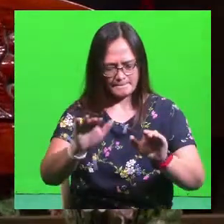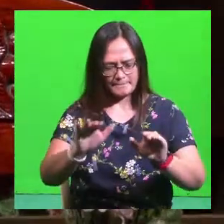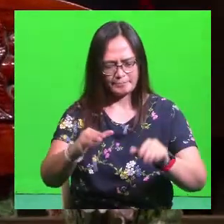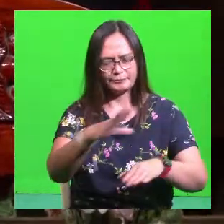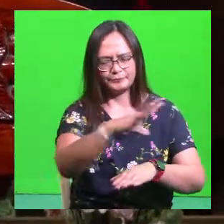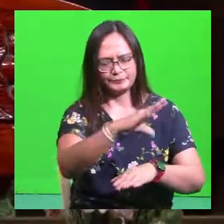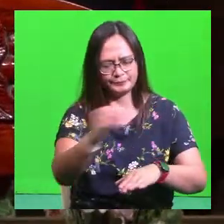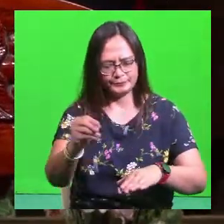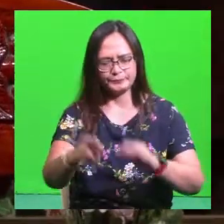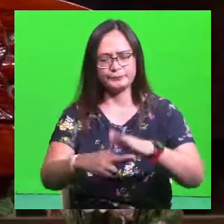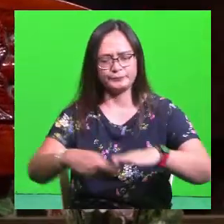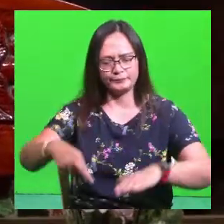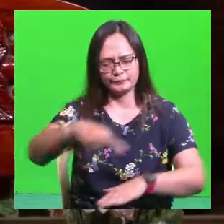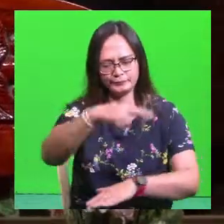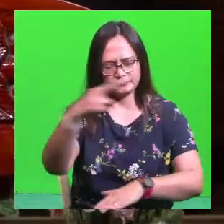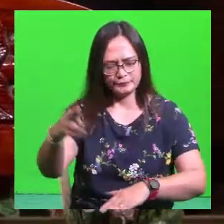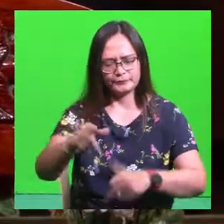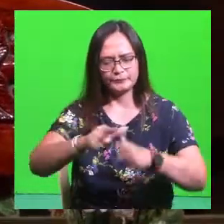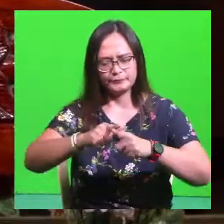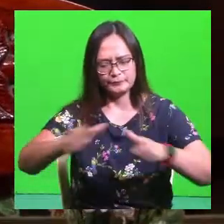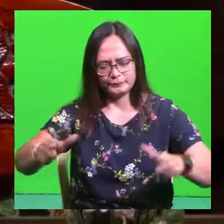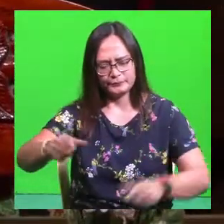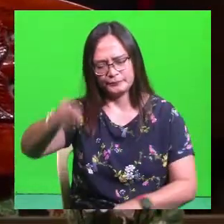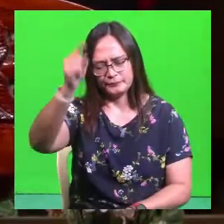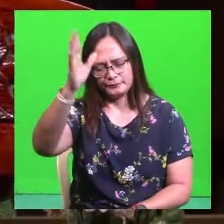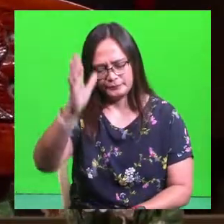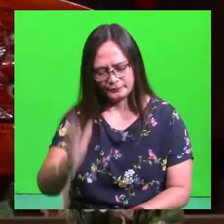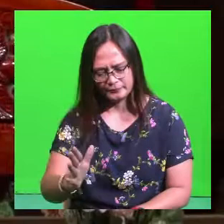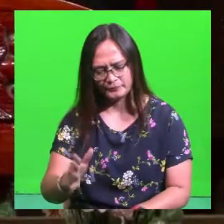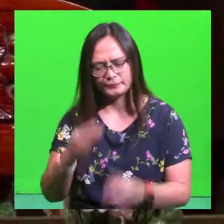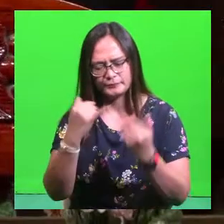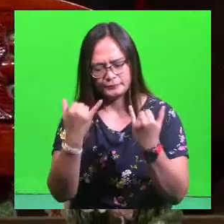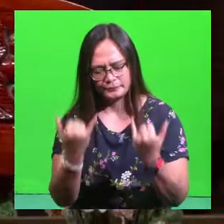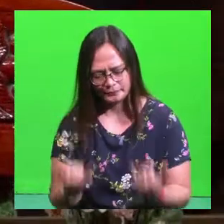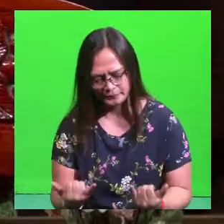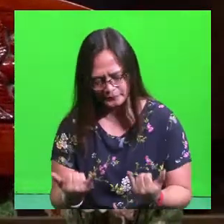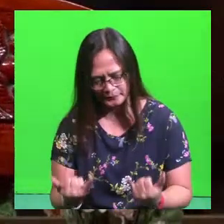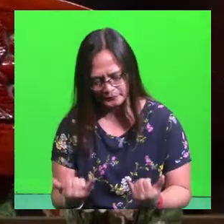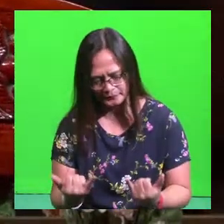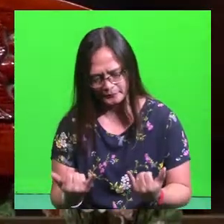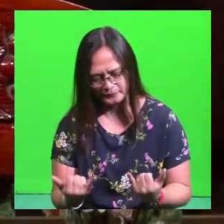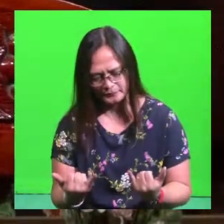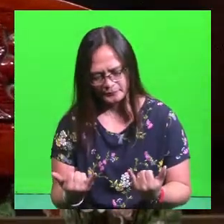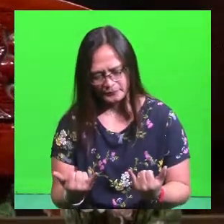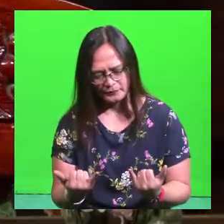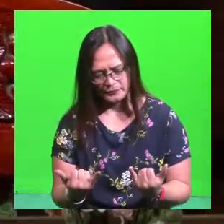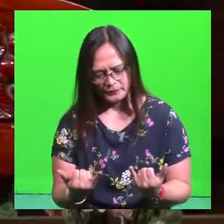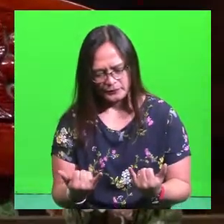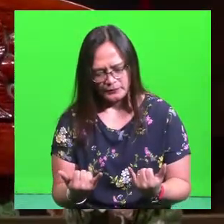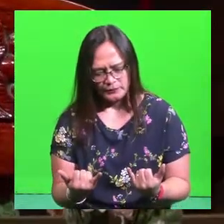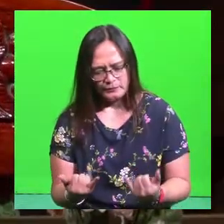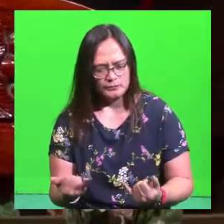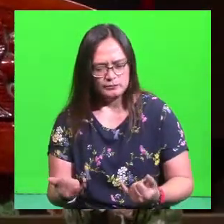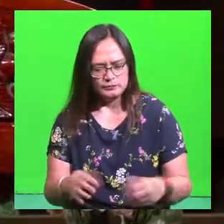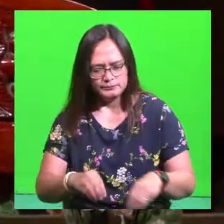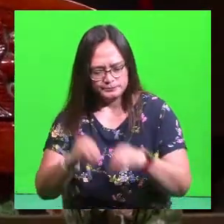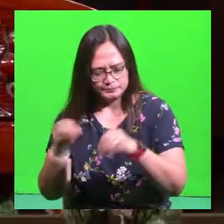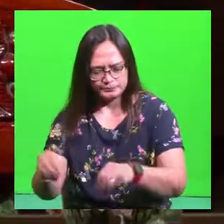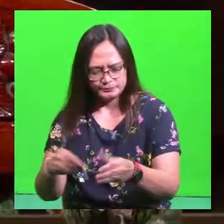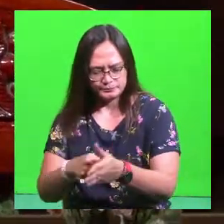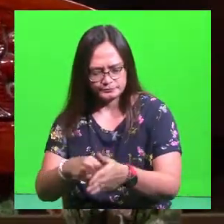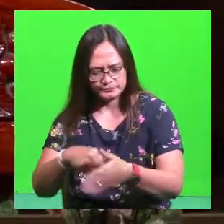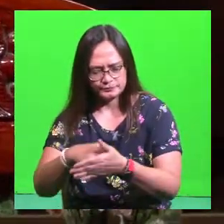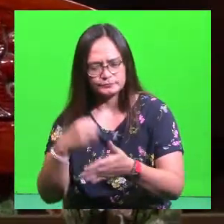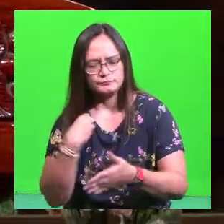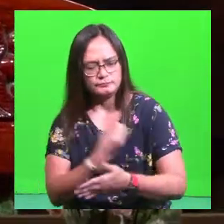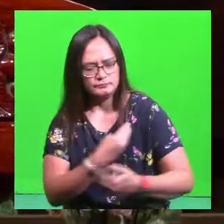pong ito ay sana'y magkaroon po, Panginoon, ng lugar sa aming puso at maunawaan namin ang kahalagahan